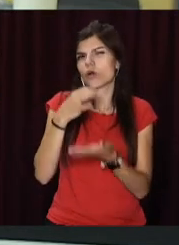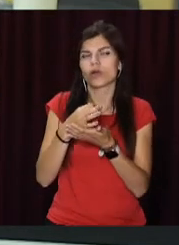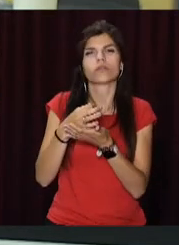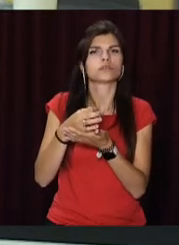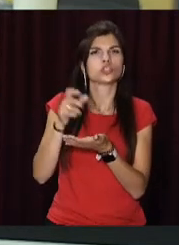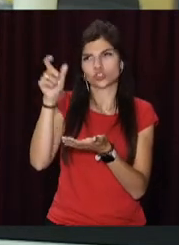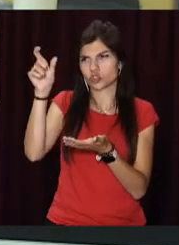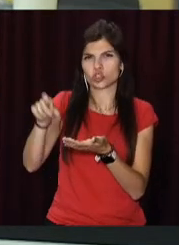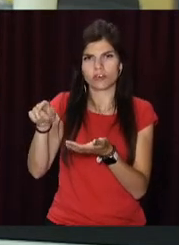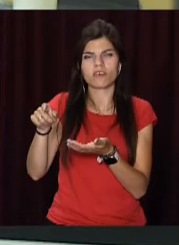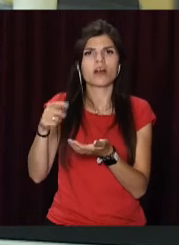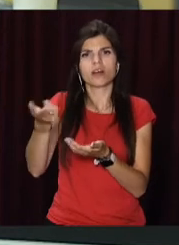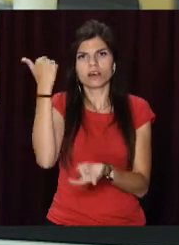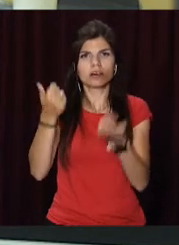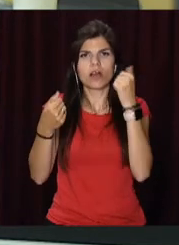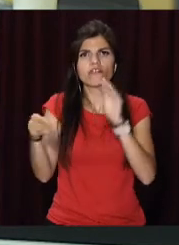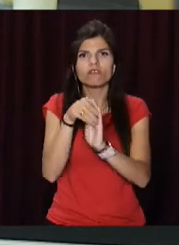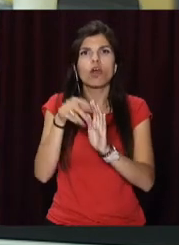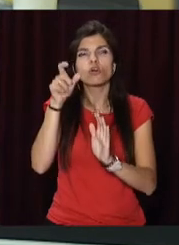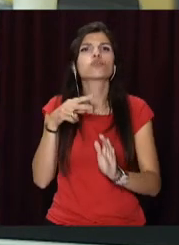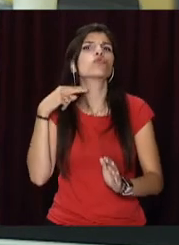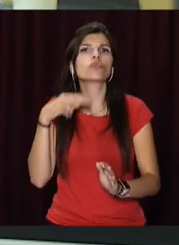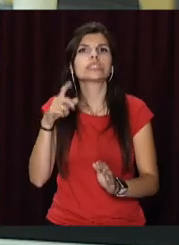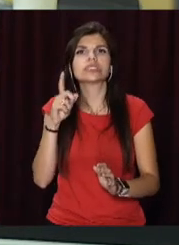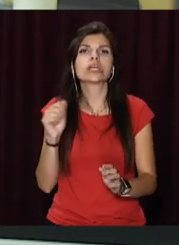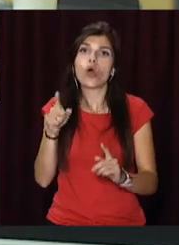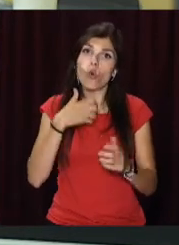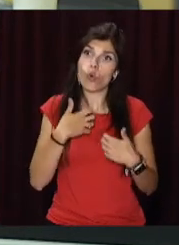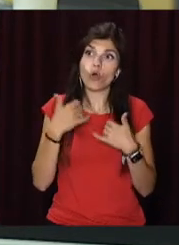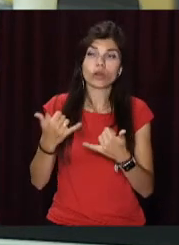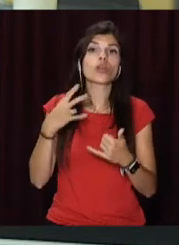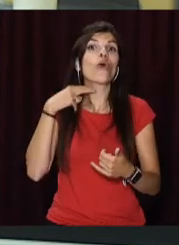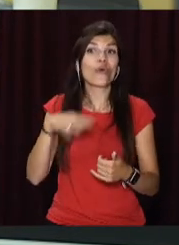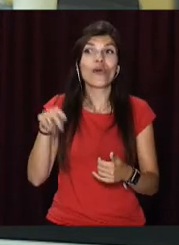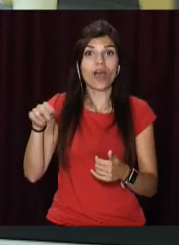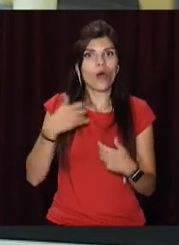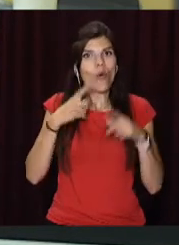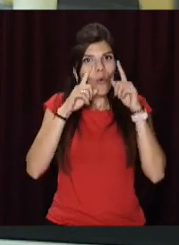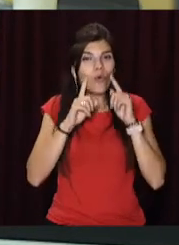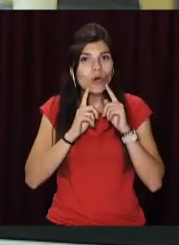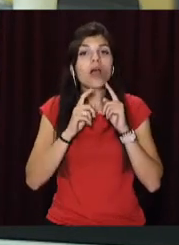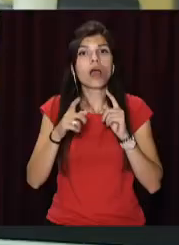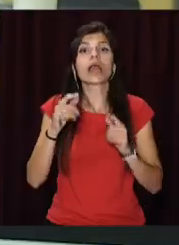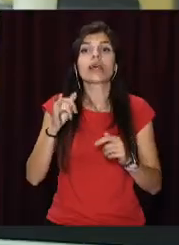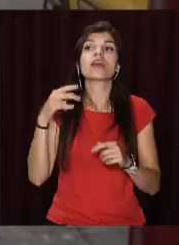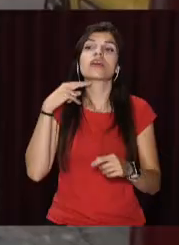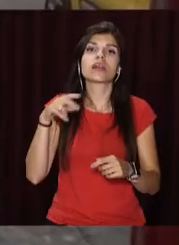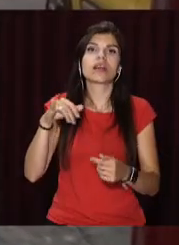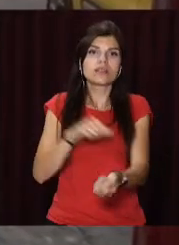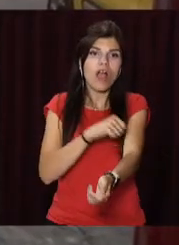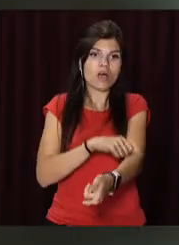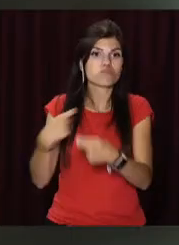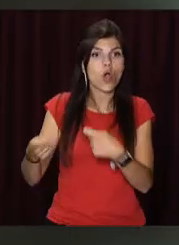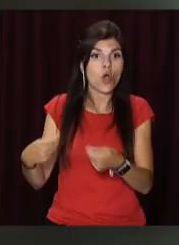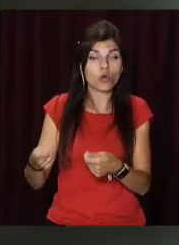Він систематично вимагав хабарі в родичів ув'язнених за додаткові зручності для засуджених і продавав в'язням наркотики та психотропні